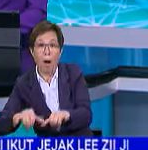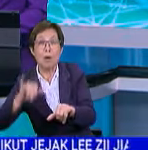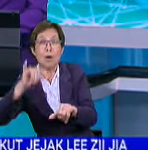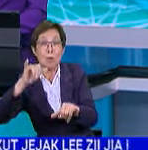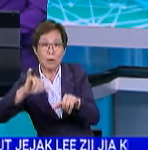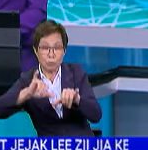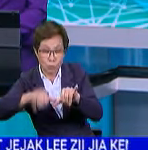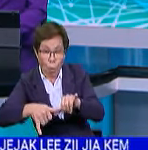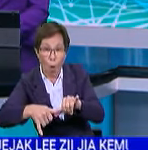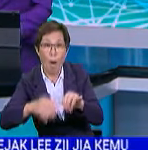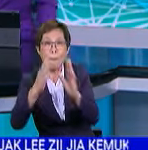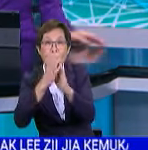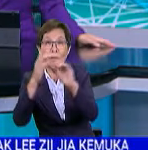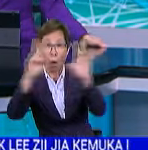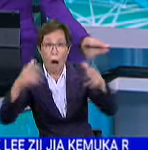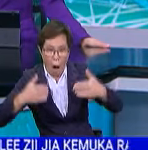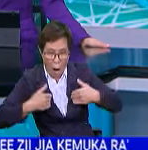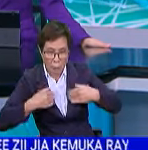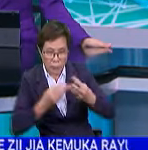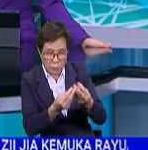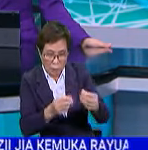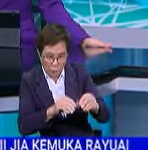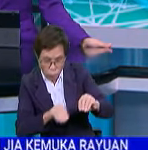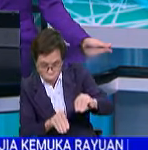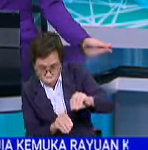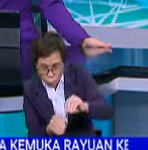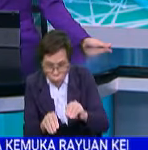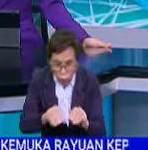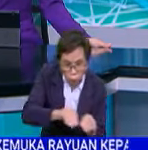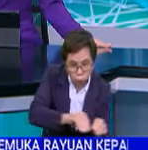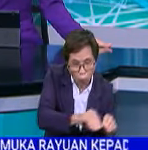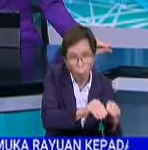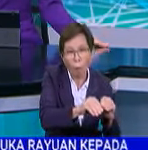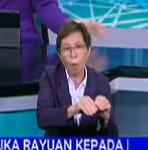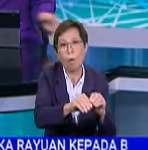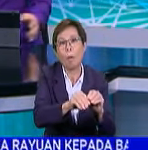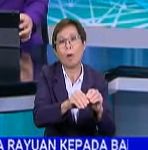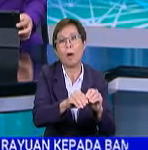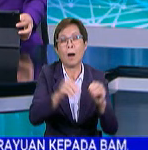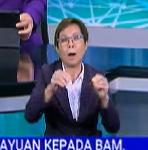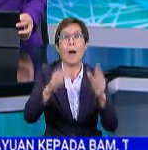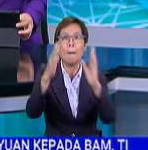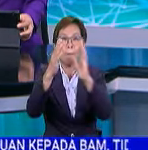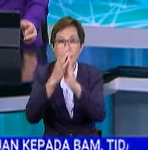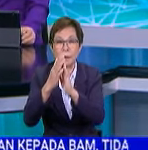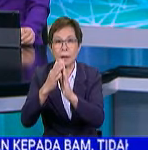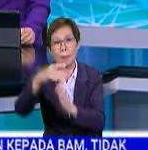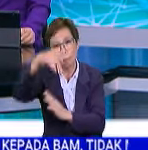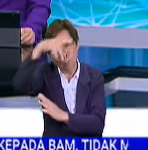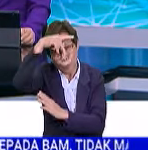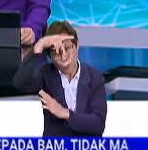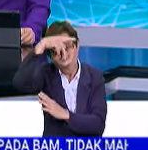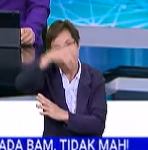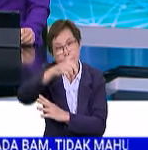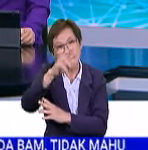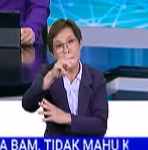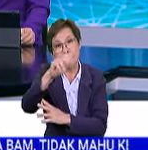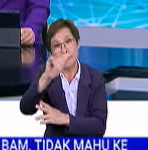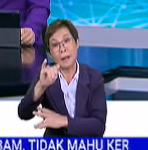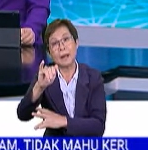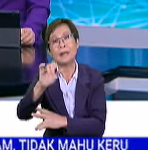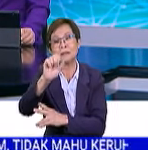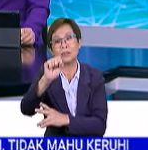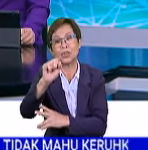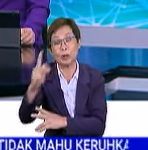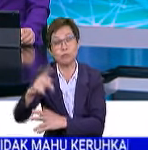yang mendapati masih berlaku pergerakan tanah di kawasan kejadian di Lestari Perdana Bandar Putra Permai Seri Kembangan. Perkara